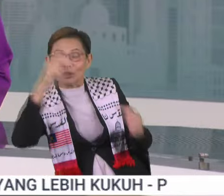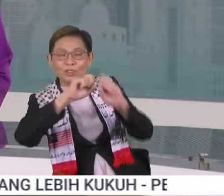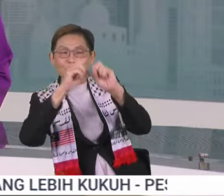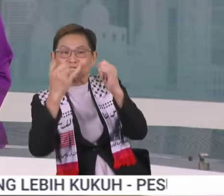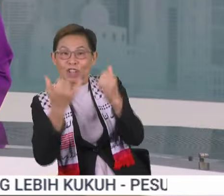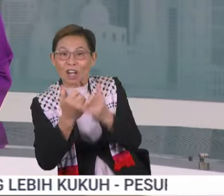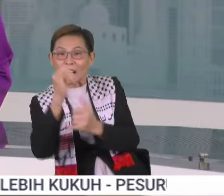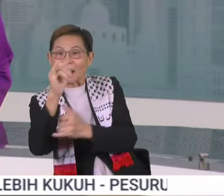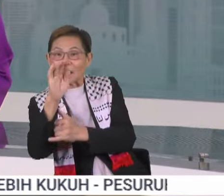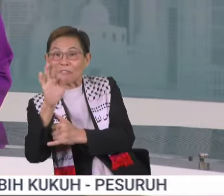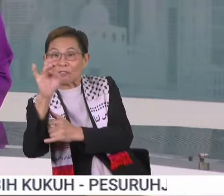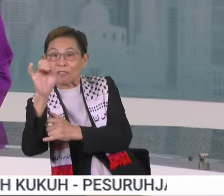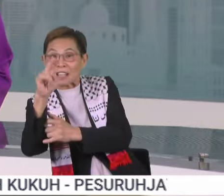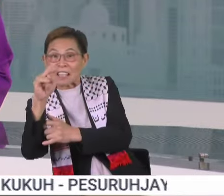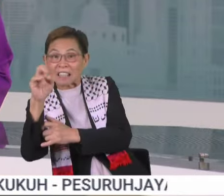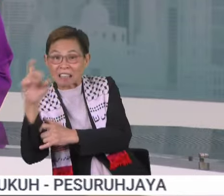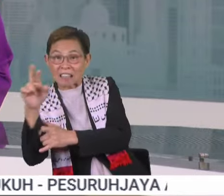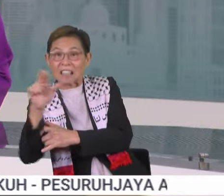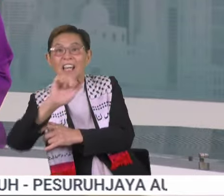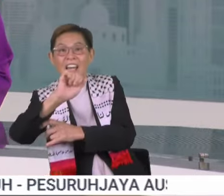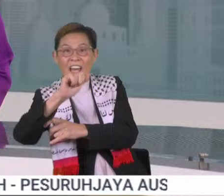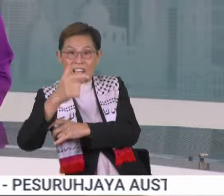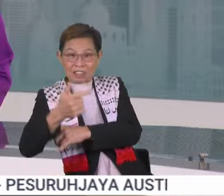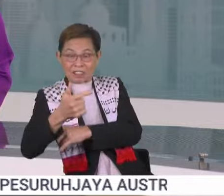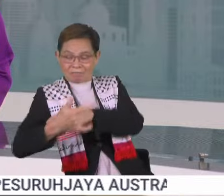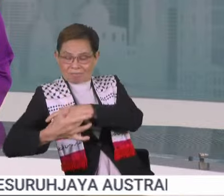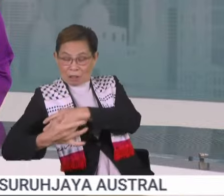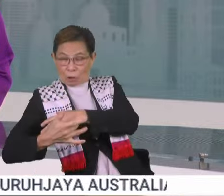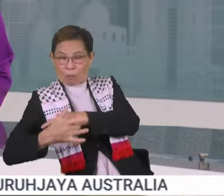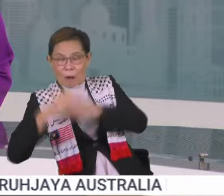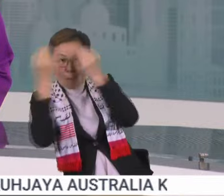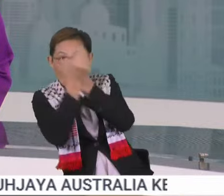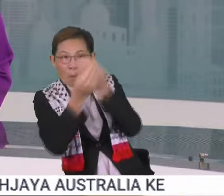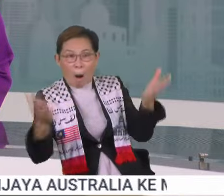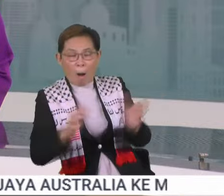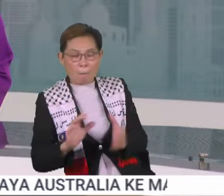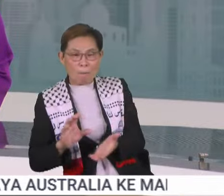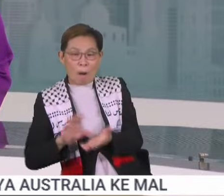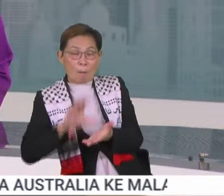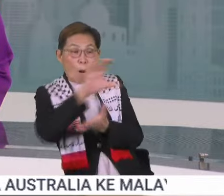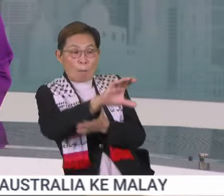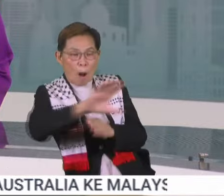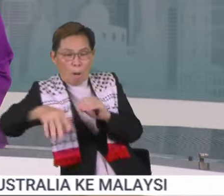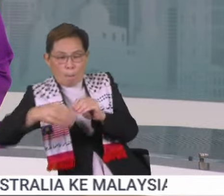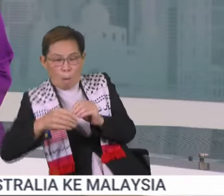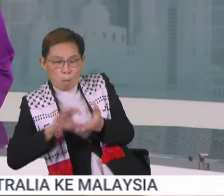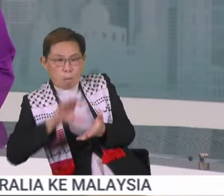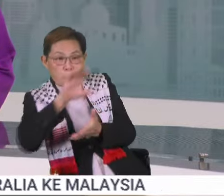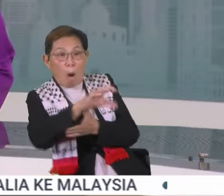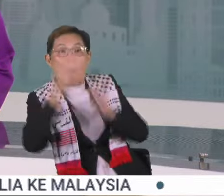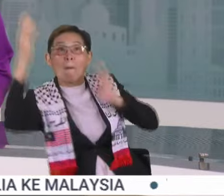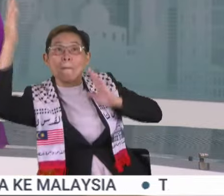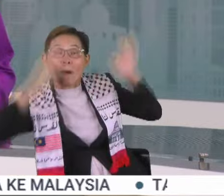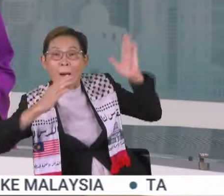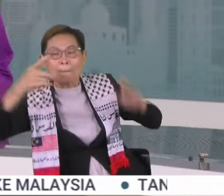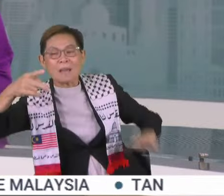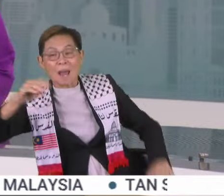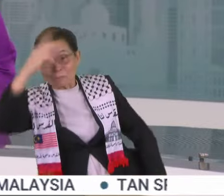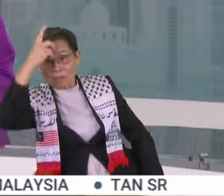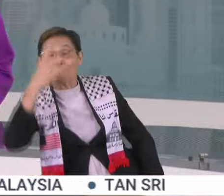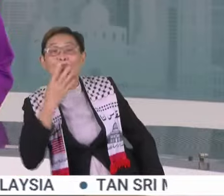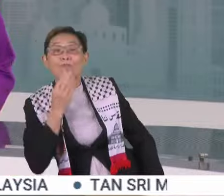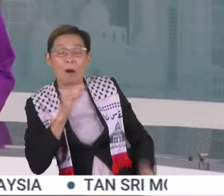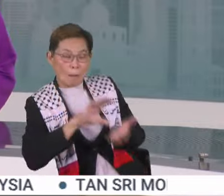syarikat Infineon Technologies AG, Infineon, mengumumkan pelaburan tambahan di Malaysia. Perdana Menteri